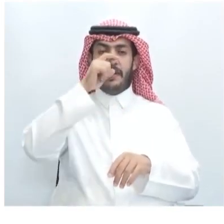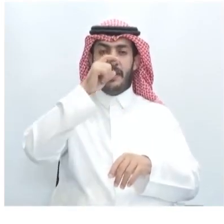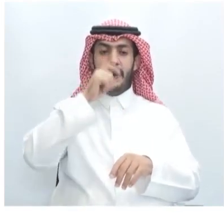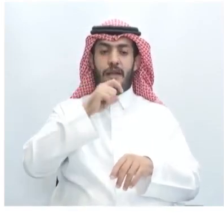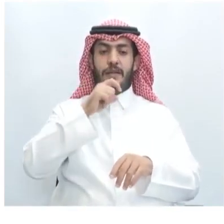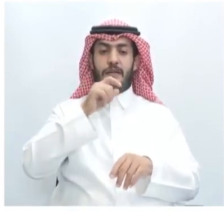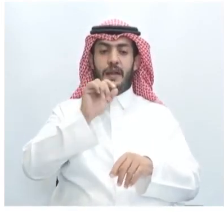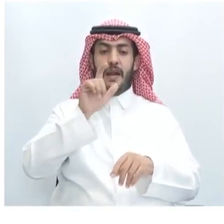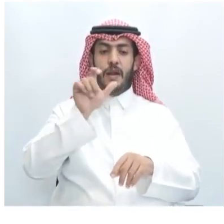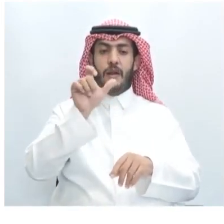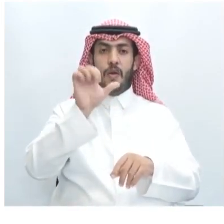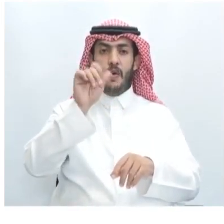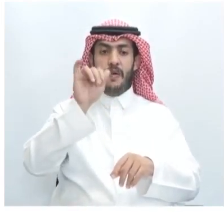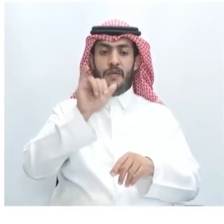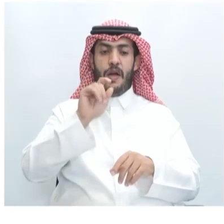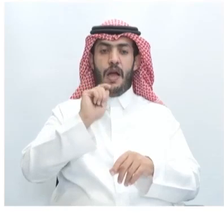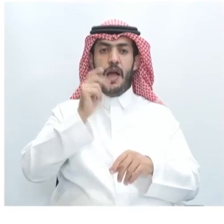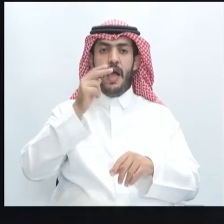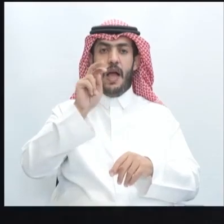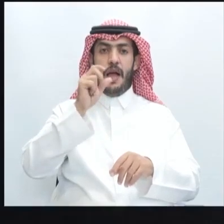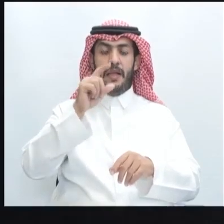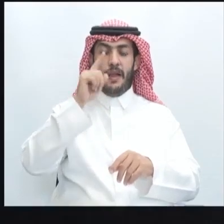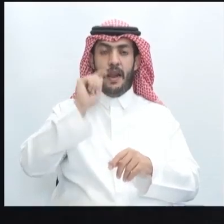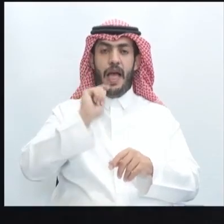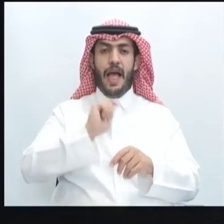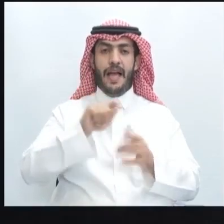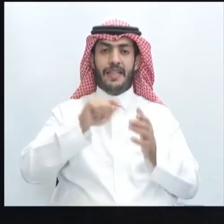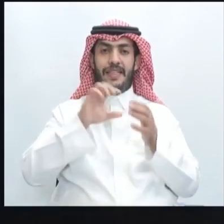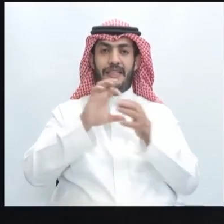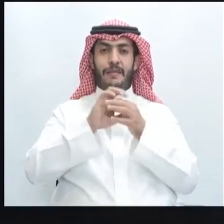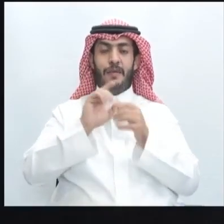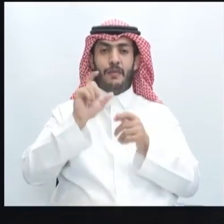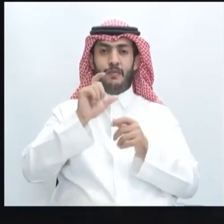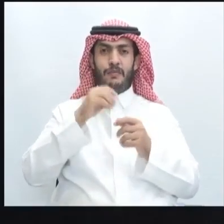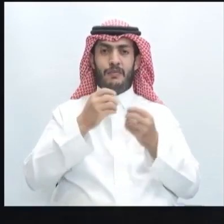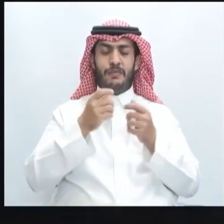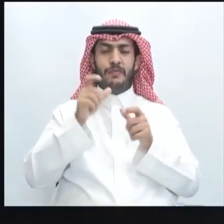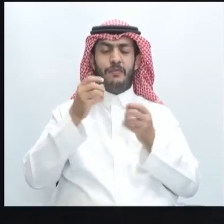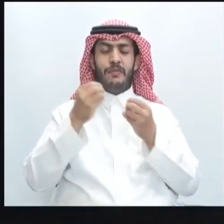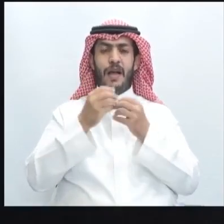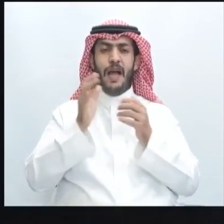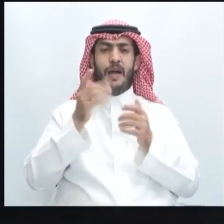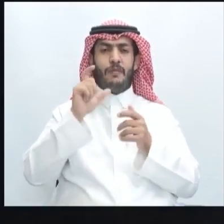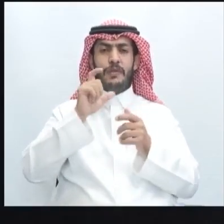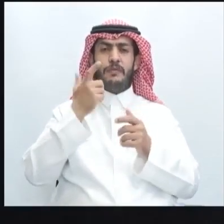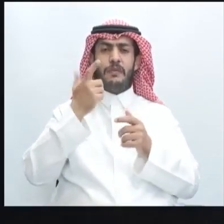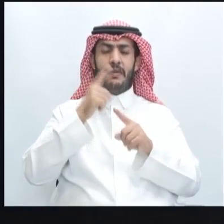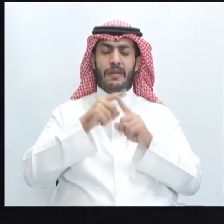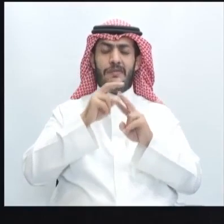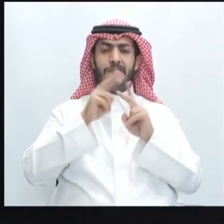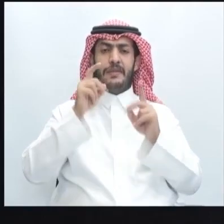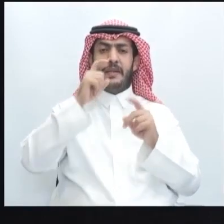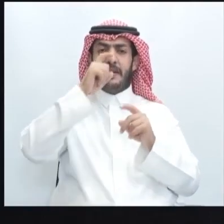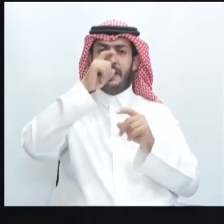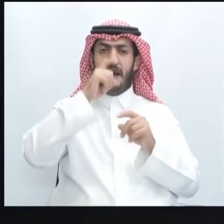علينا ان نفي بالعقود اذا ابرمت عقدا مع اخيك المسلم او او غير المسلم يجب